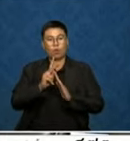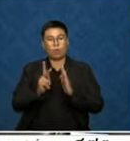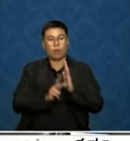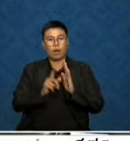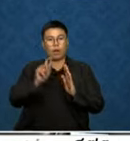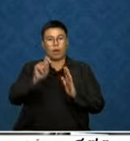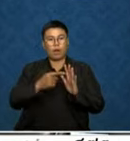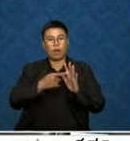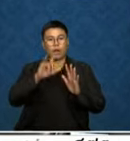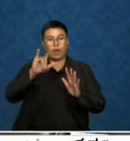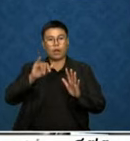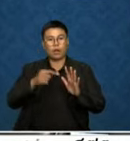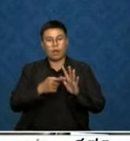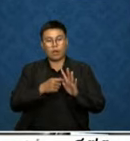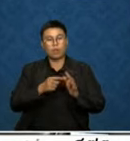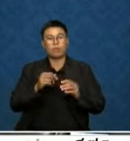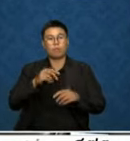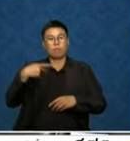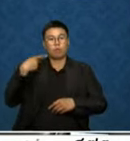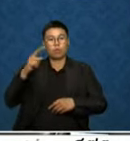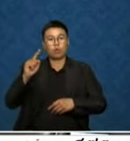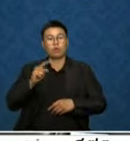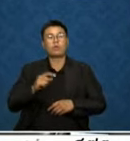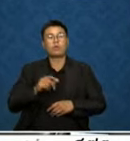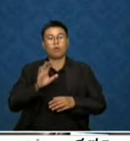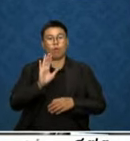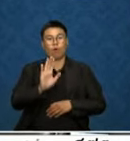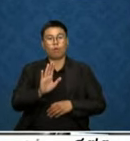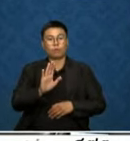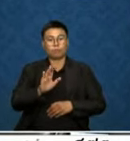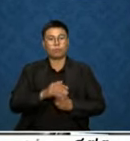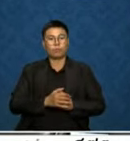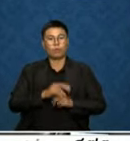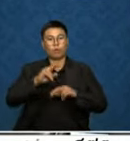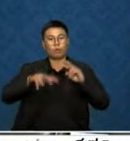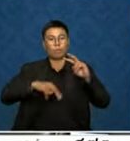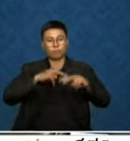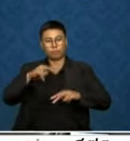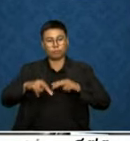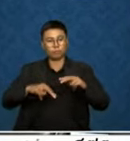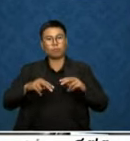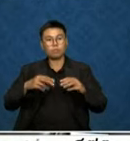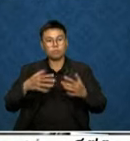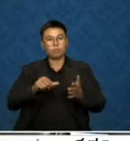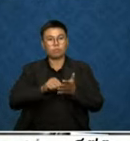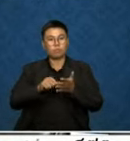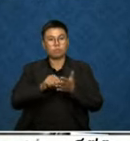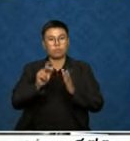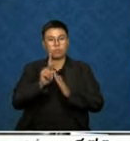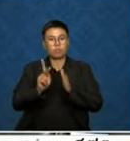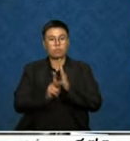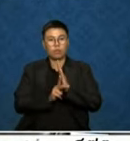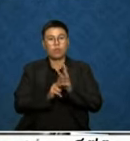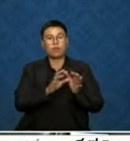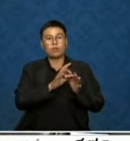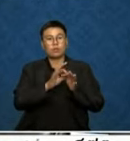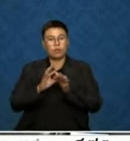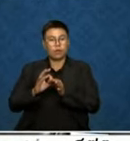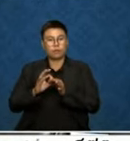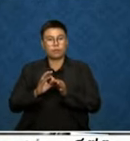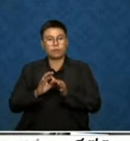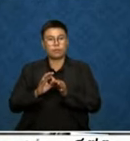ที่เกี่ยวเนื่องไปก็น่าจะเป็นประโยชน์ในทิศทางของการตรวจสอบนะครับแล้วก็แก้ไขกฎหมายเพื่อให้สอดรับไป